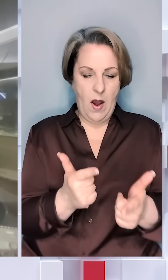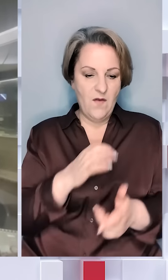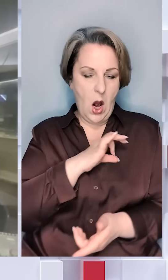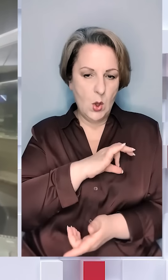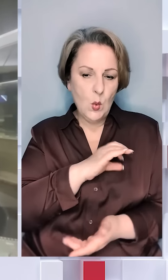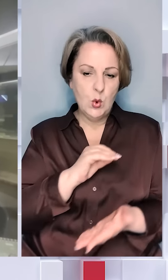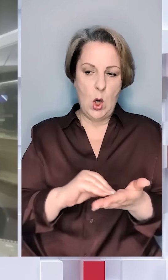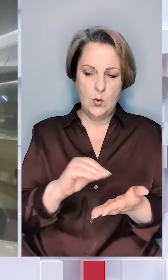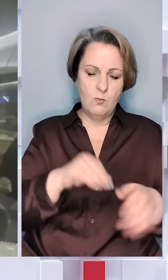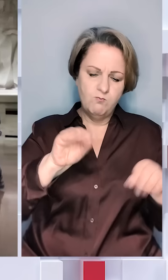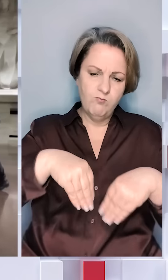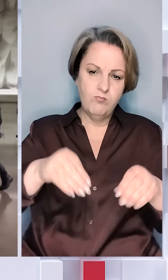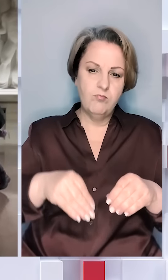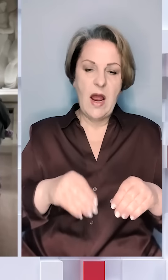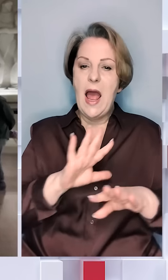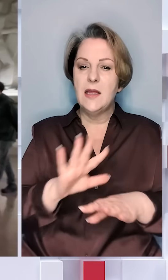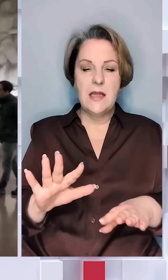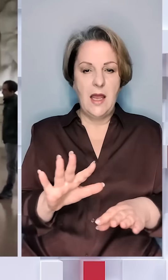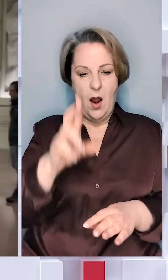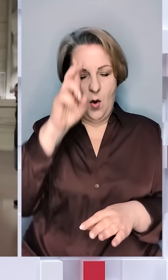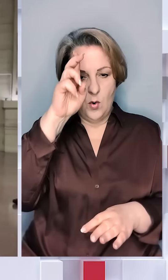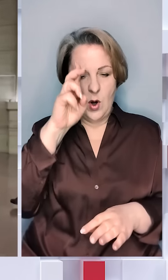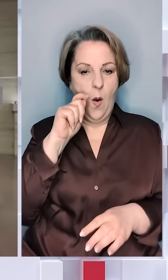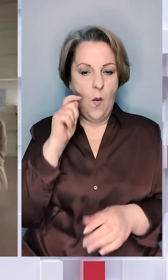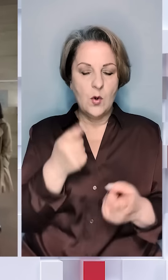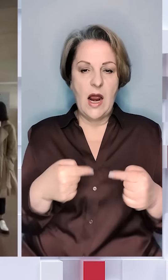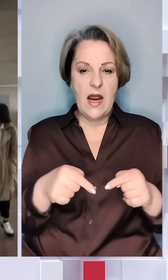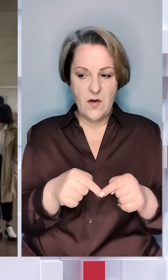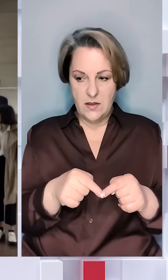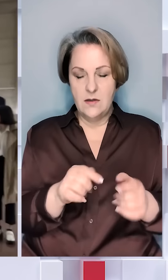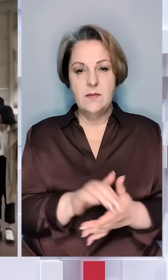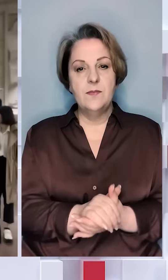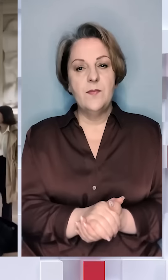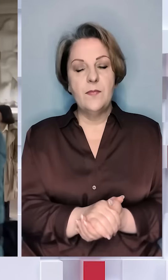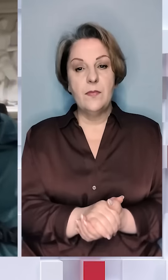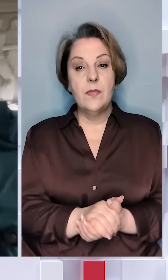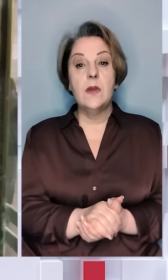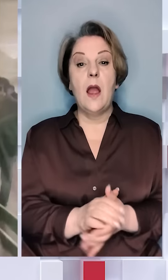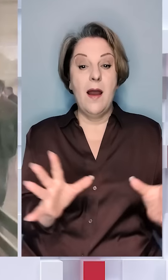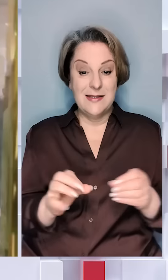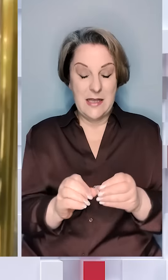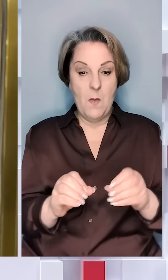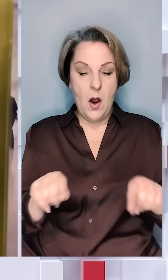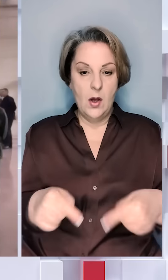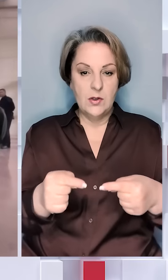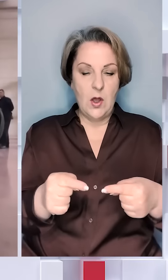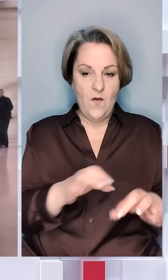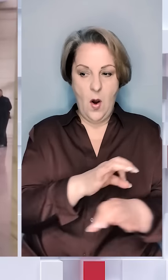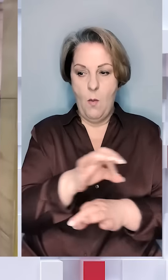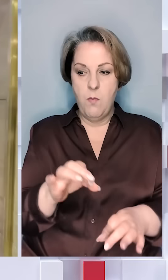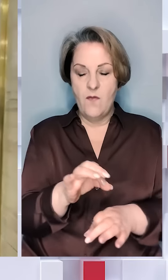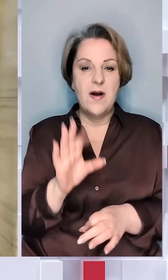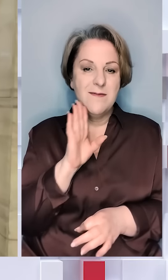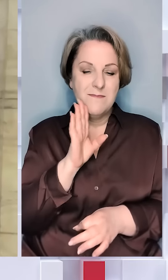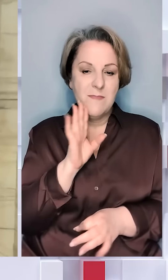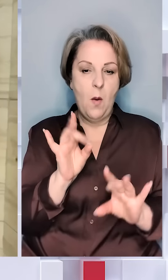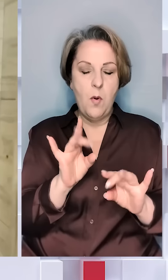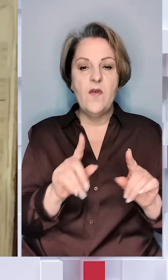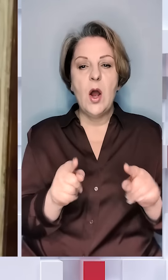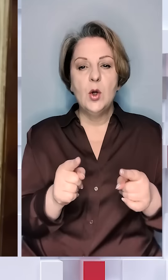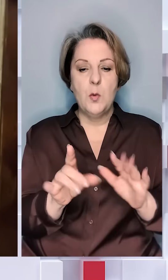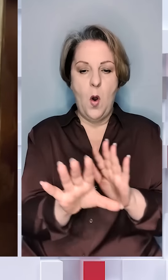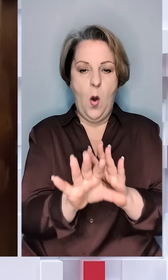підготувати юристи і журналісти з неурядової української організації «Reckoning Project». Співзасновниця проєкту Наталка Гуменюк